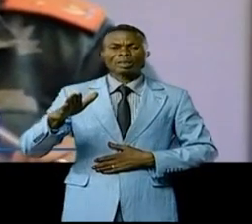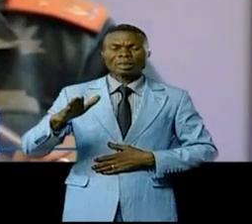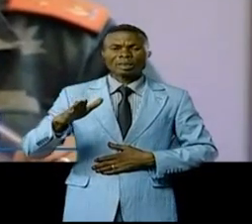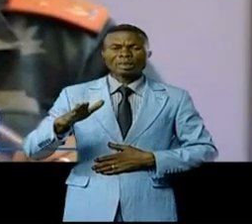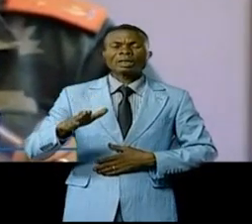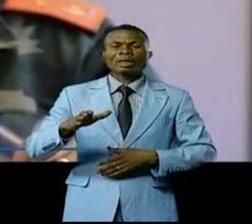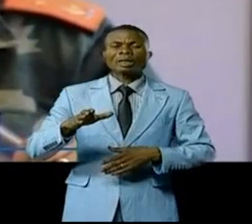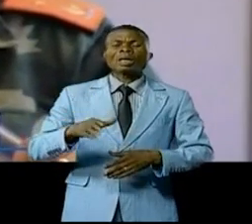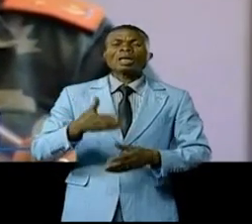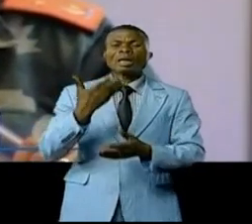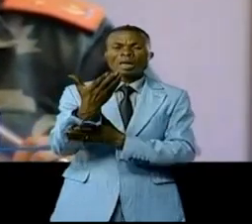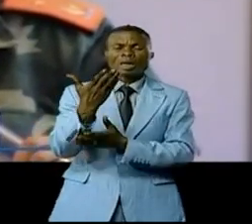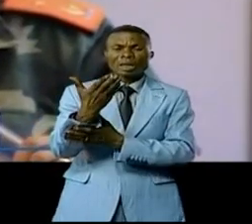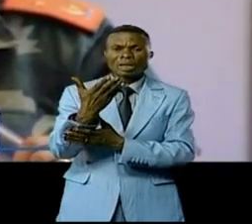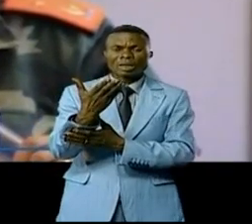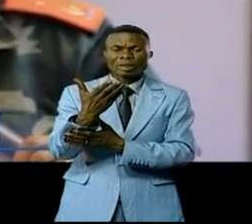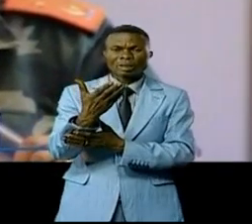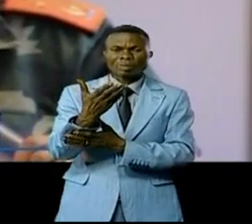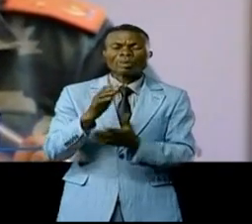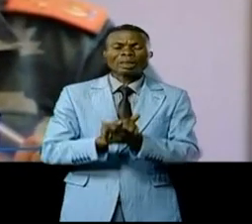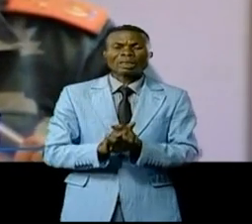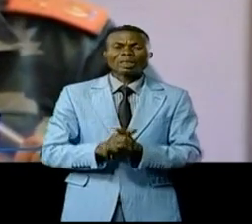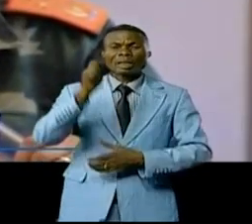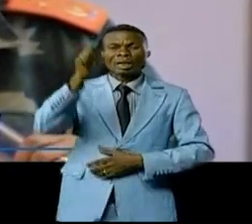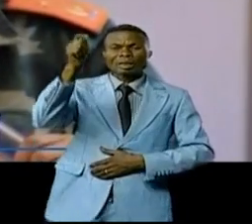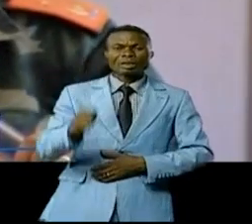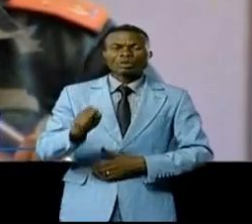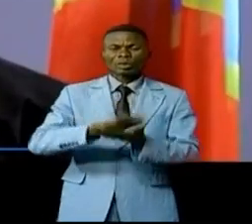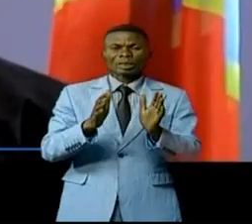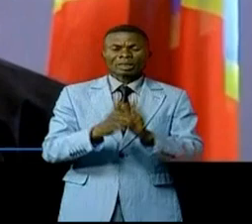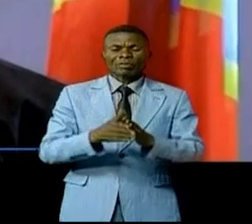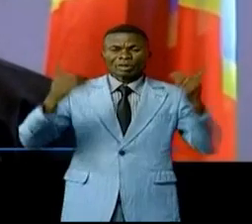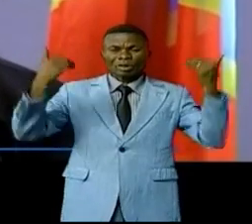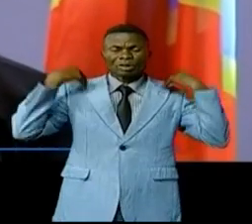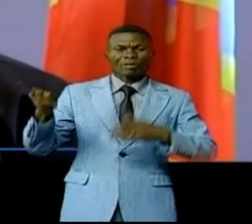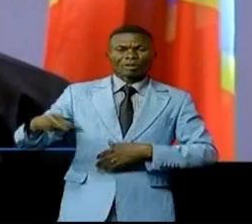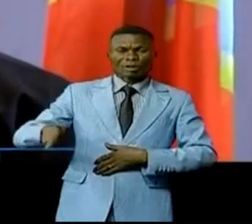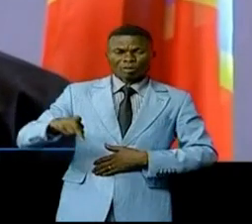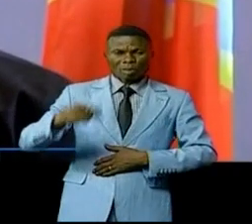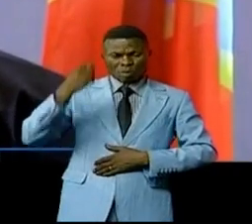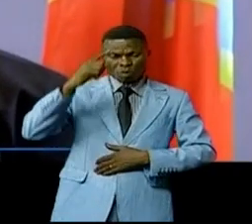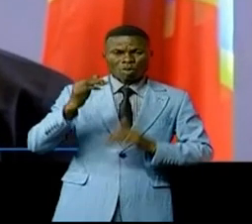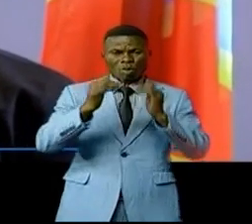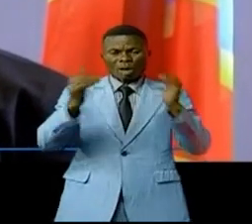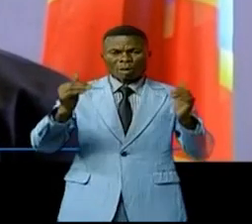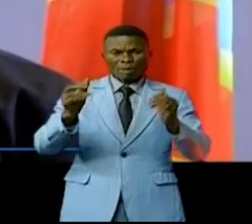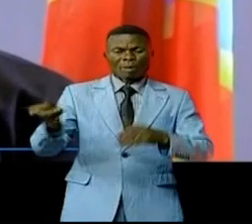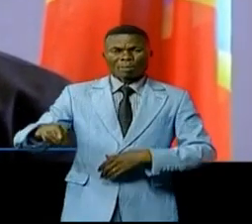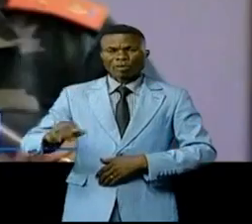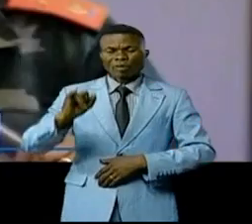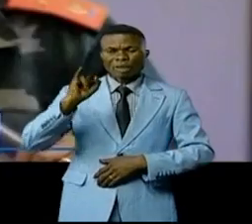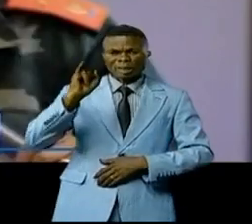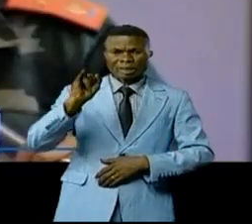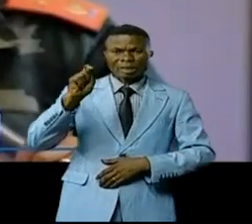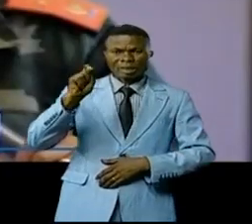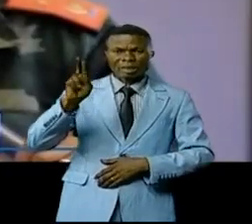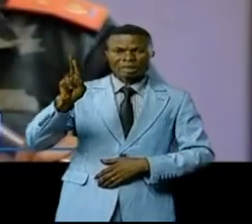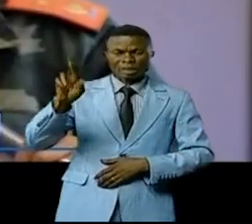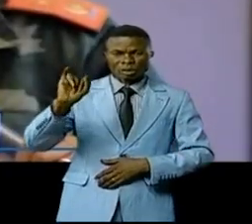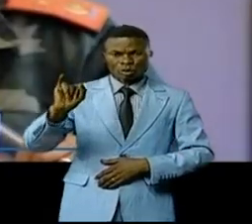décrété l'état de siège pour stabiliser la province de l'Ituri, en proie à des conflits